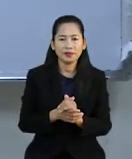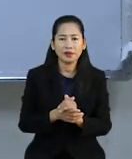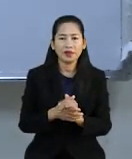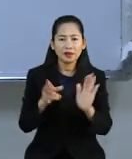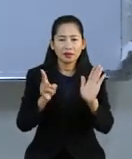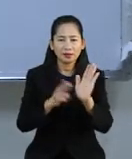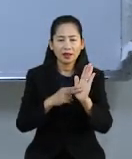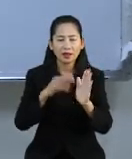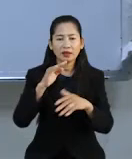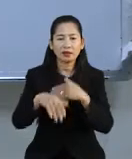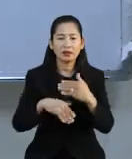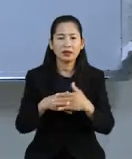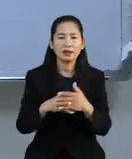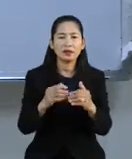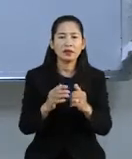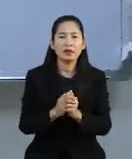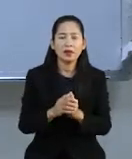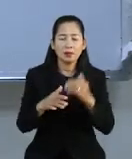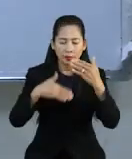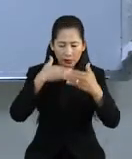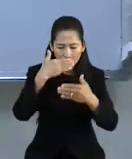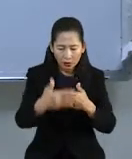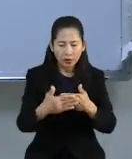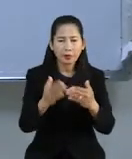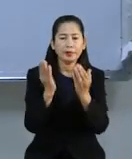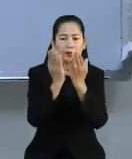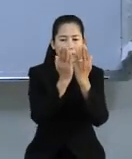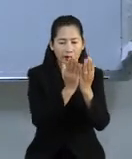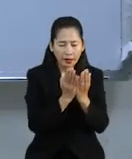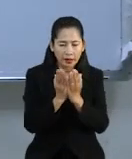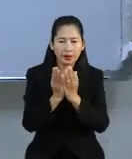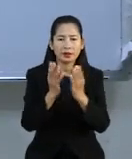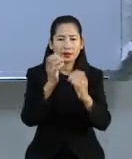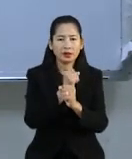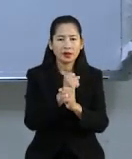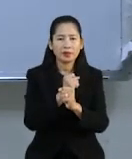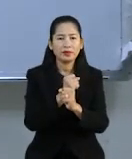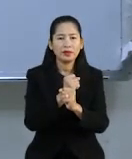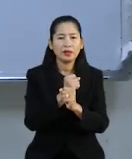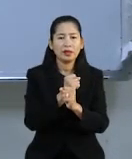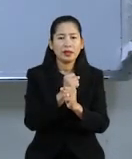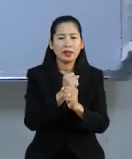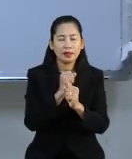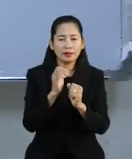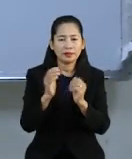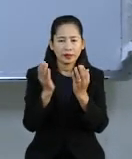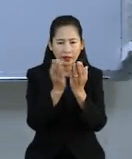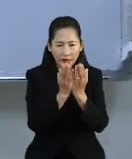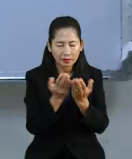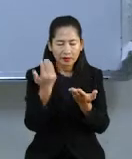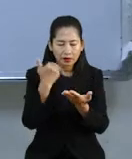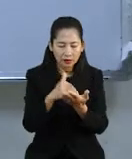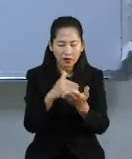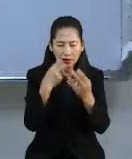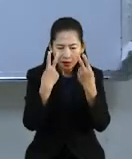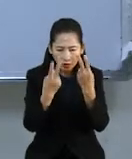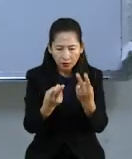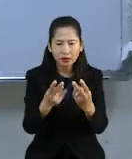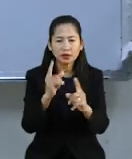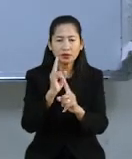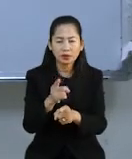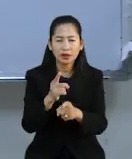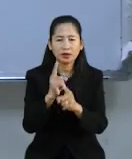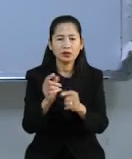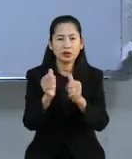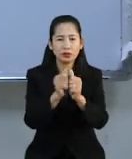bà thấy con đừng ở khné, chẳng bắn pháo bị an, sầm nổ chọc sầm côn thưa ca an sầm tiền thì mà đòn tiền nó con á, cha đầm bay rồ cả lại, chầm láo